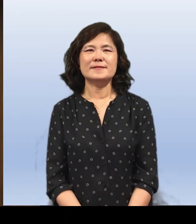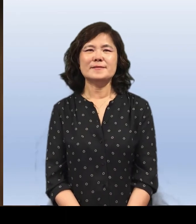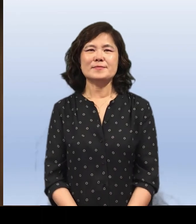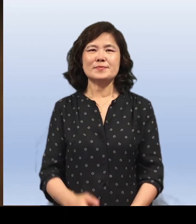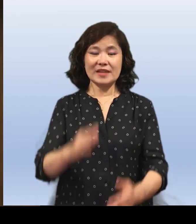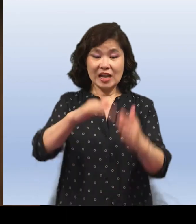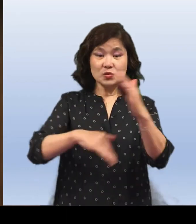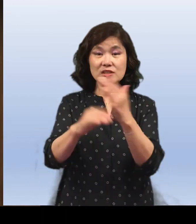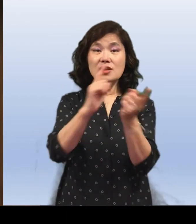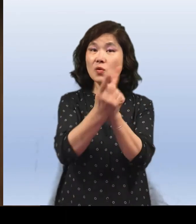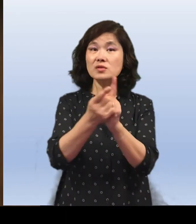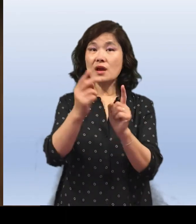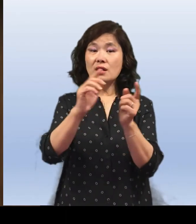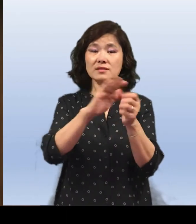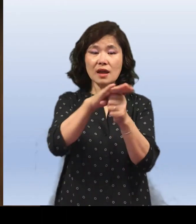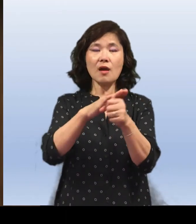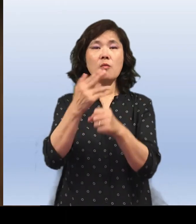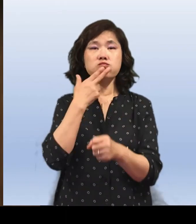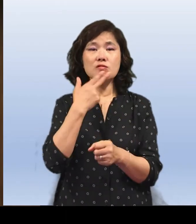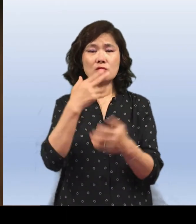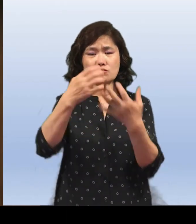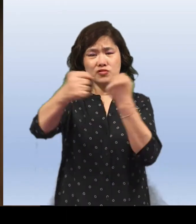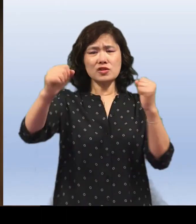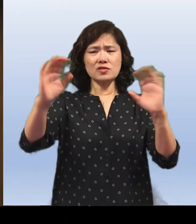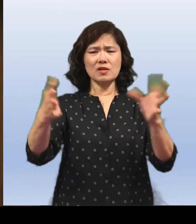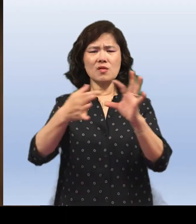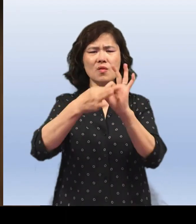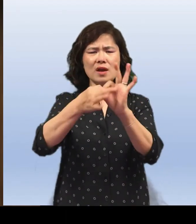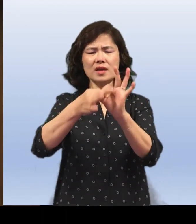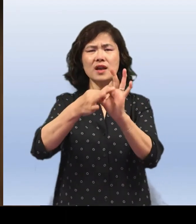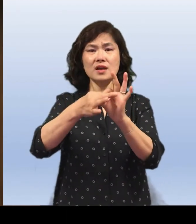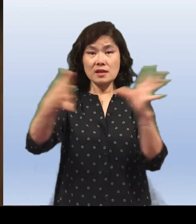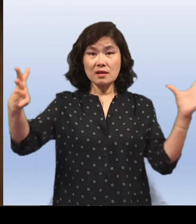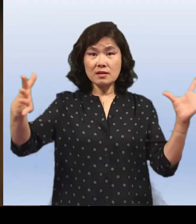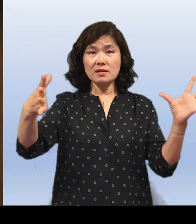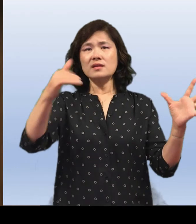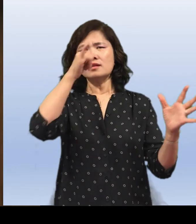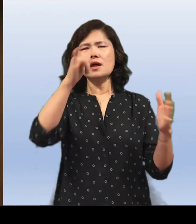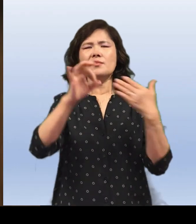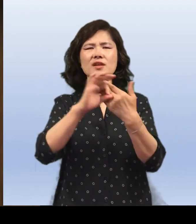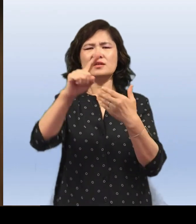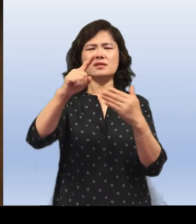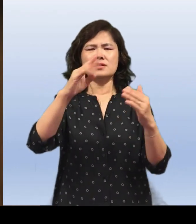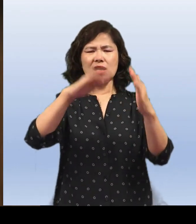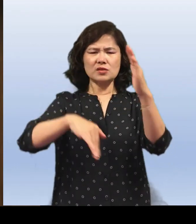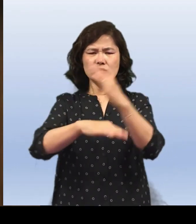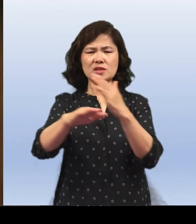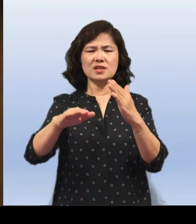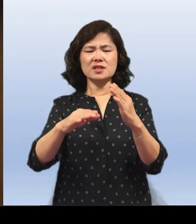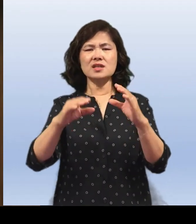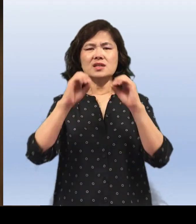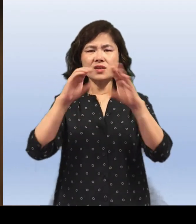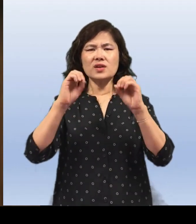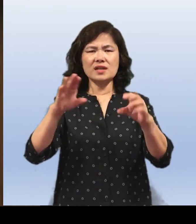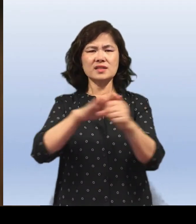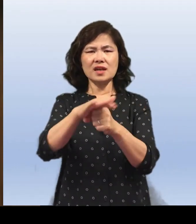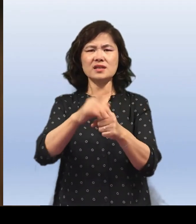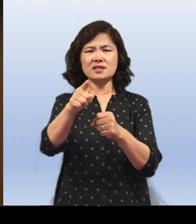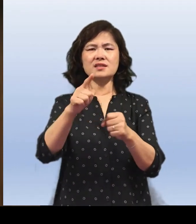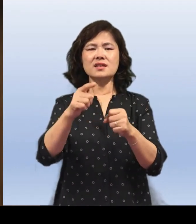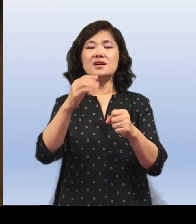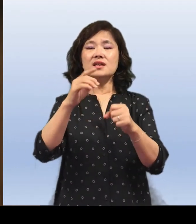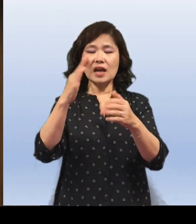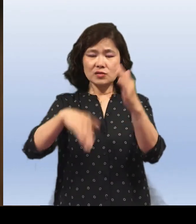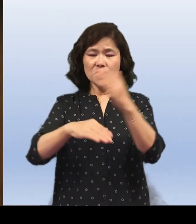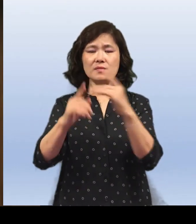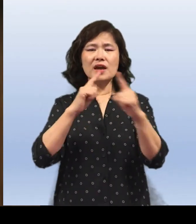여러분, 가족이 서로 사랑하지 않고 분열되어 관계가 깨어져 있는데 어떻게 그 가족이 전하는 사랑을, 그 가족이 말하는